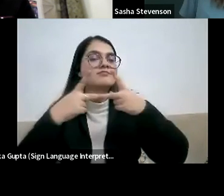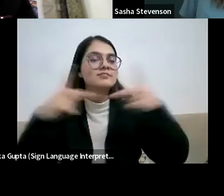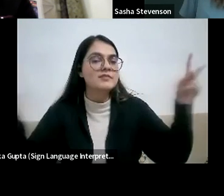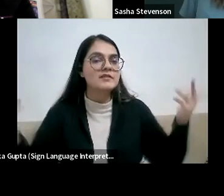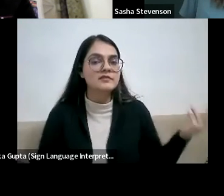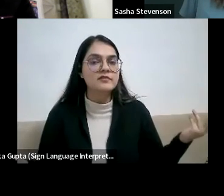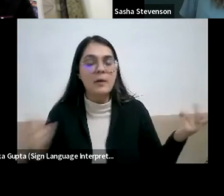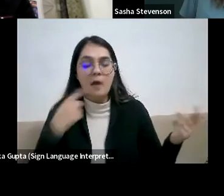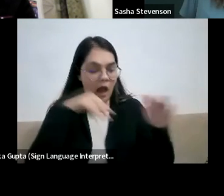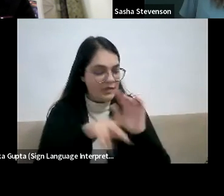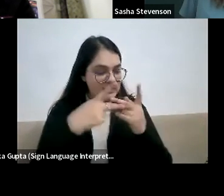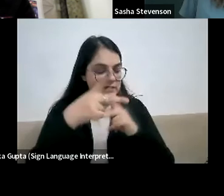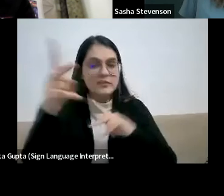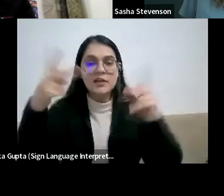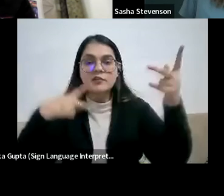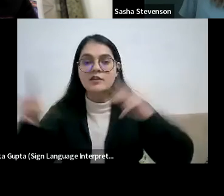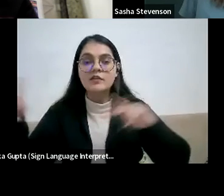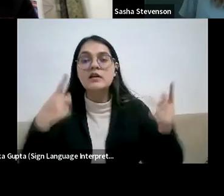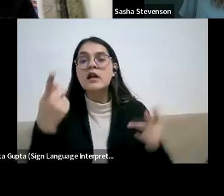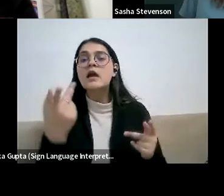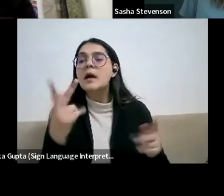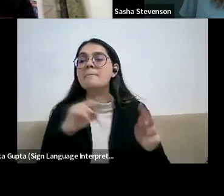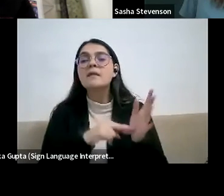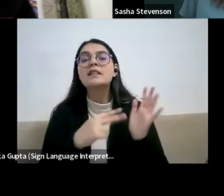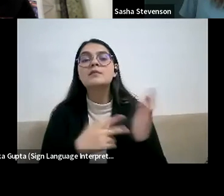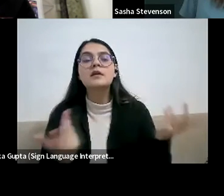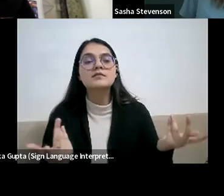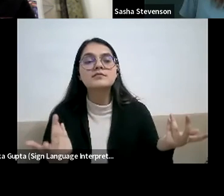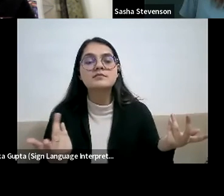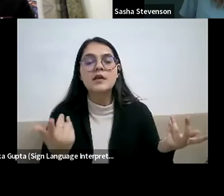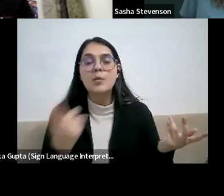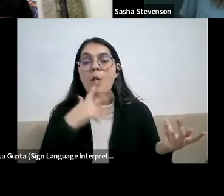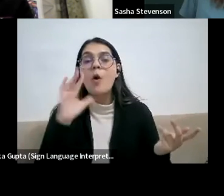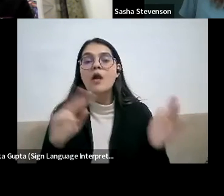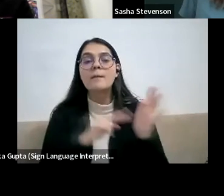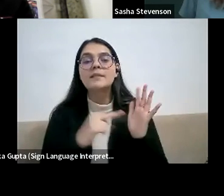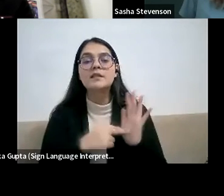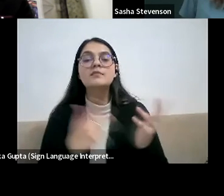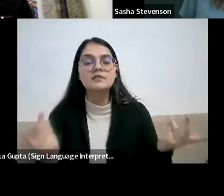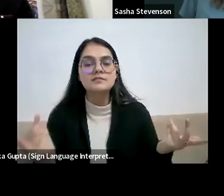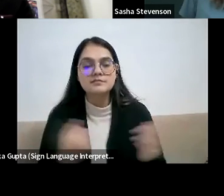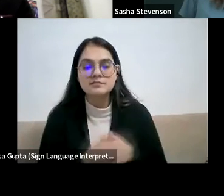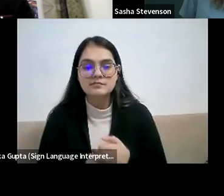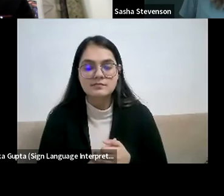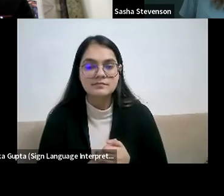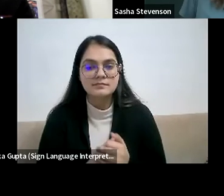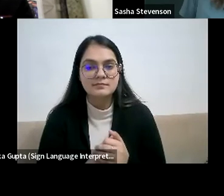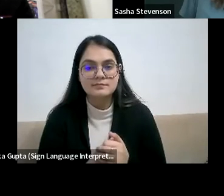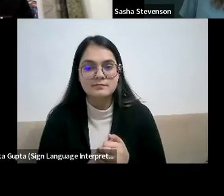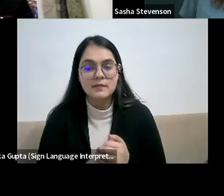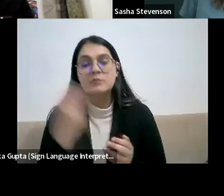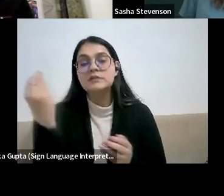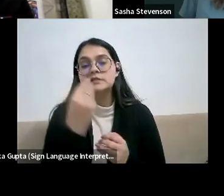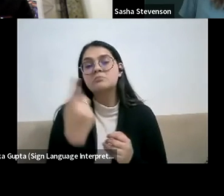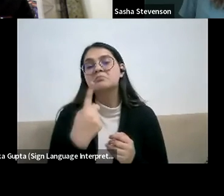मतलब विभिन्नता मतलब क्या? विभिन्नता का क्या अर्थ है? It is the meaning of diversity. Few people may